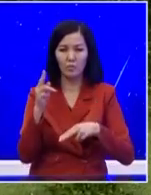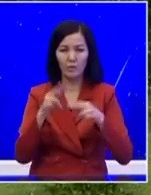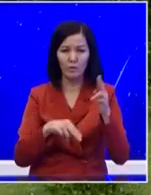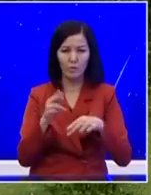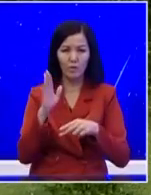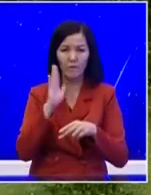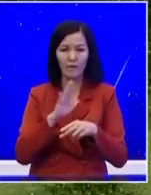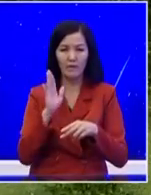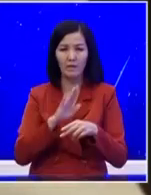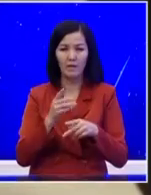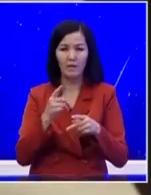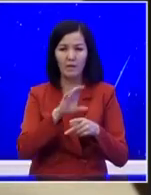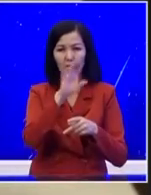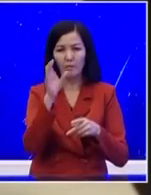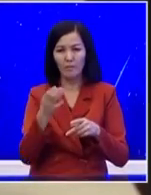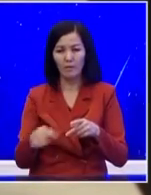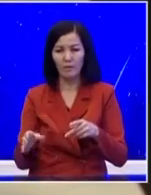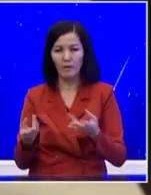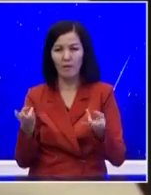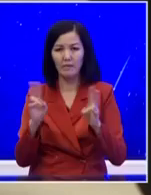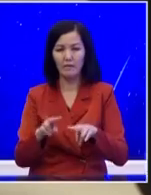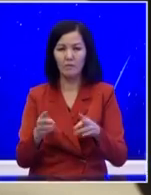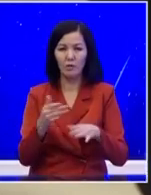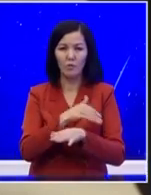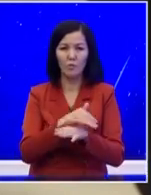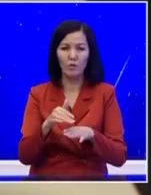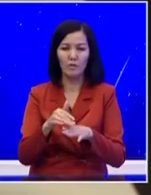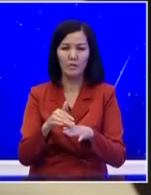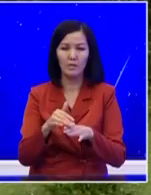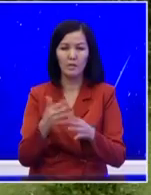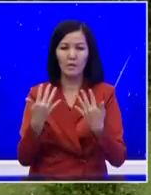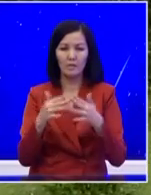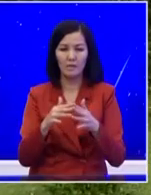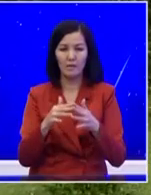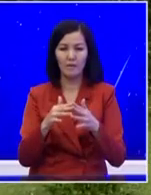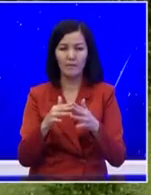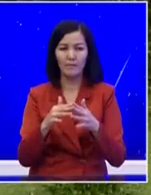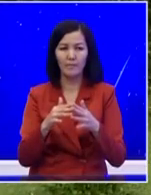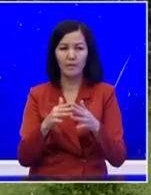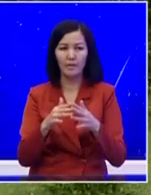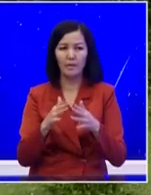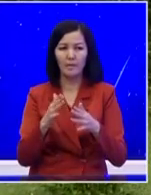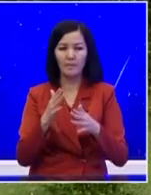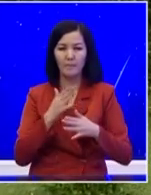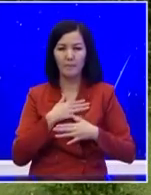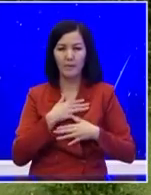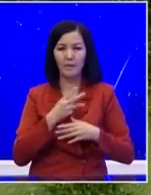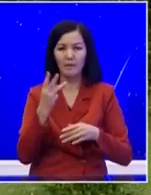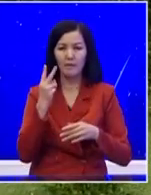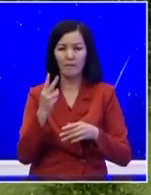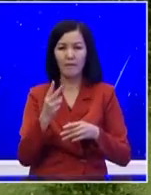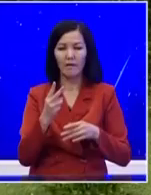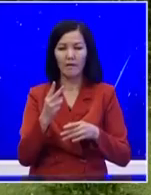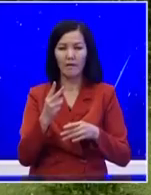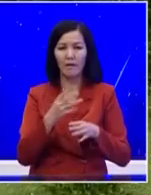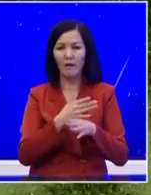построено водопроводные сети оставшихся улиц села Джанат-Турмыс. Мы пробурим две скважины,